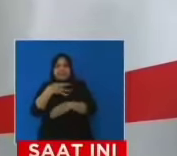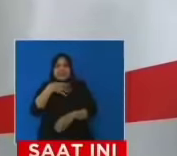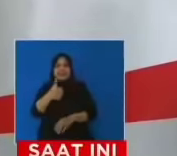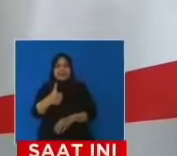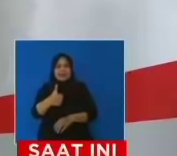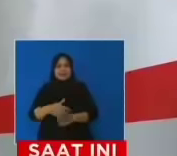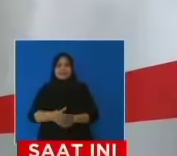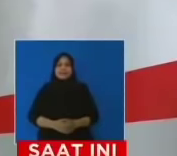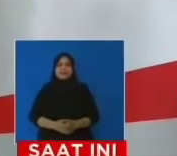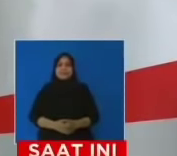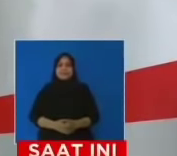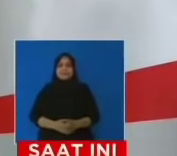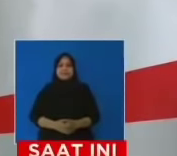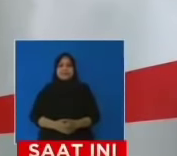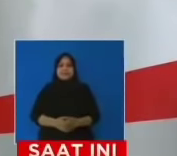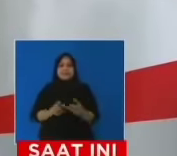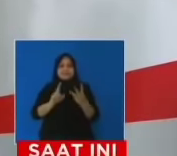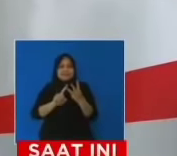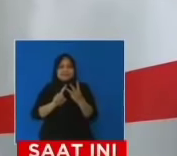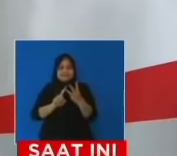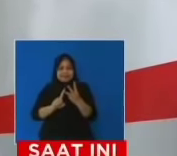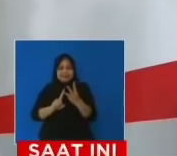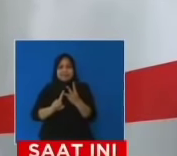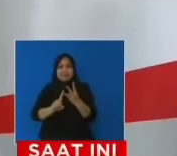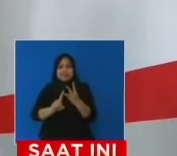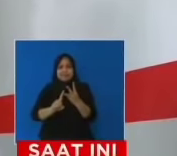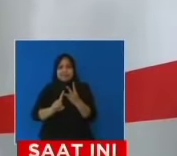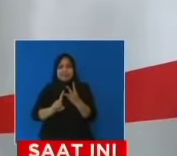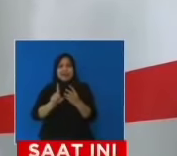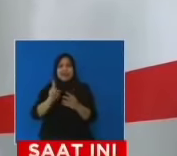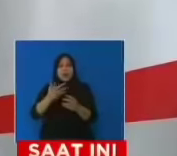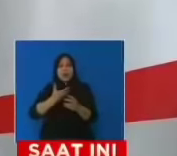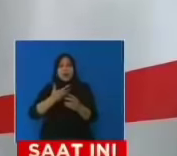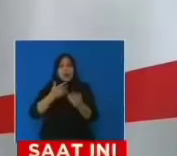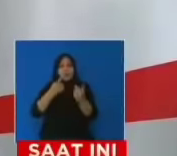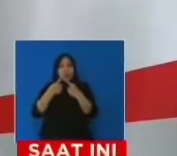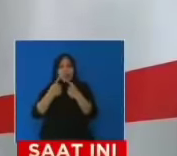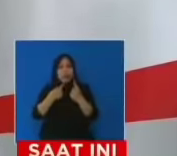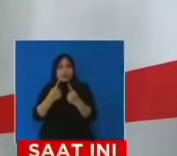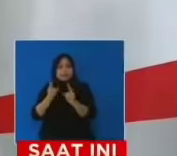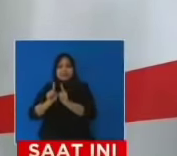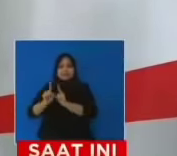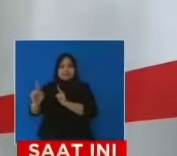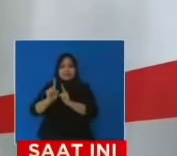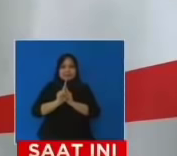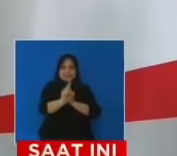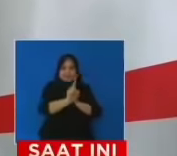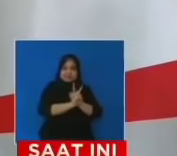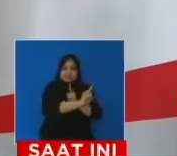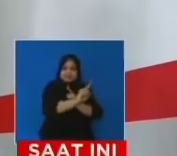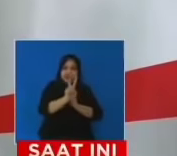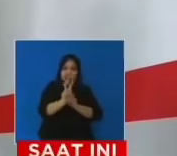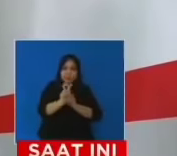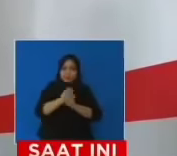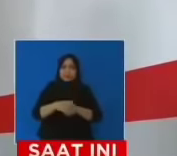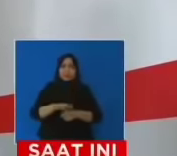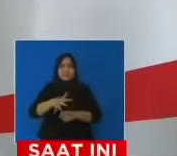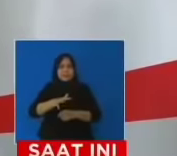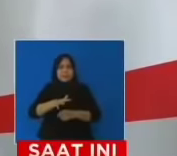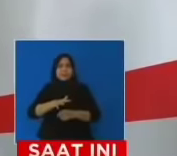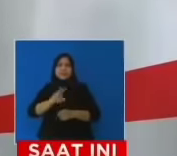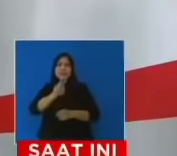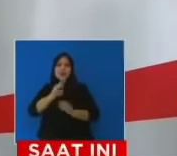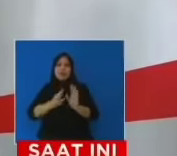Jaga jarak pada saat akan berkomunikasi dengan siapapun, setidak-tidaknya 2